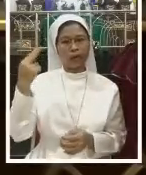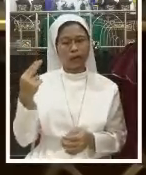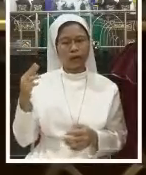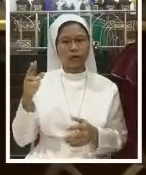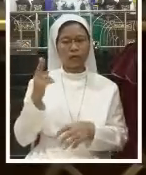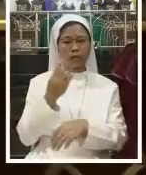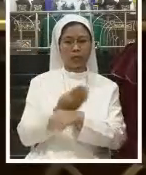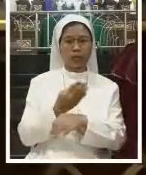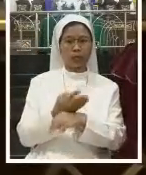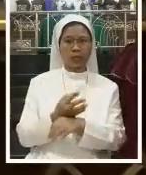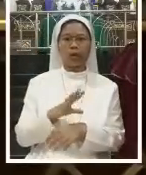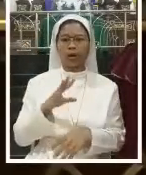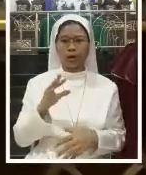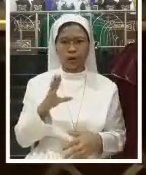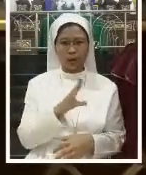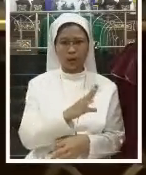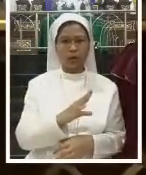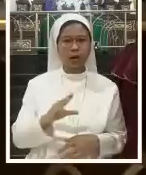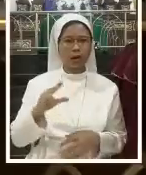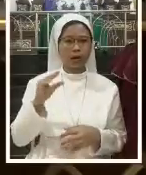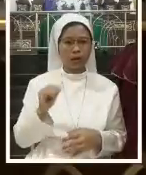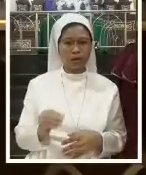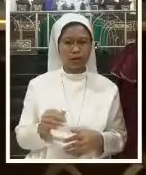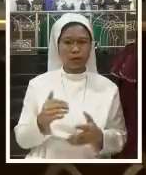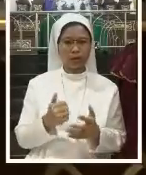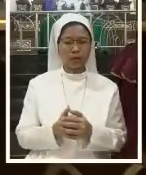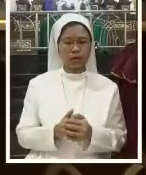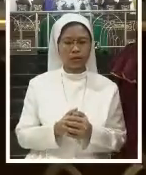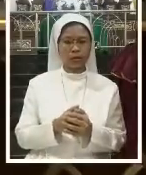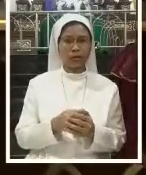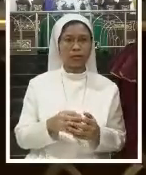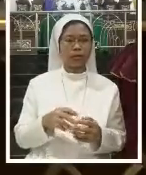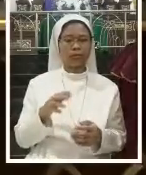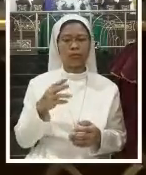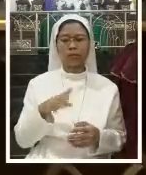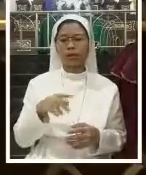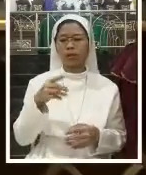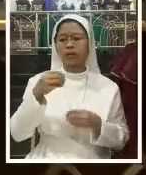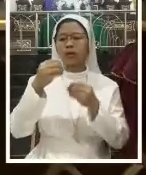abdo. Alagad pagnamit, nagsayuma siyang mag-inom.